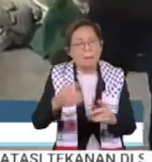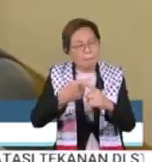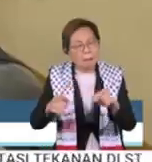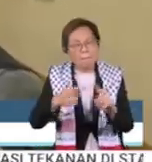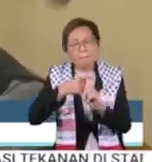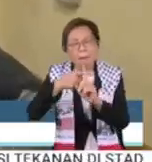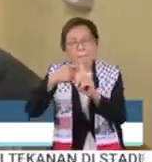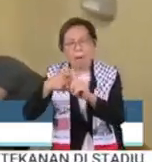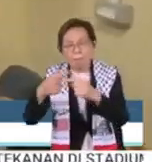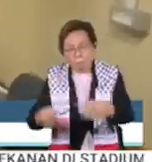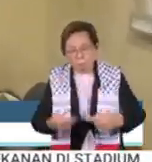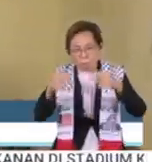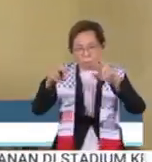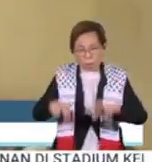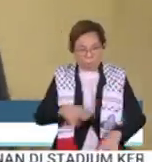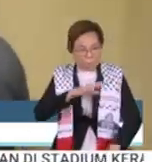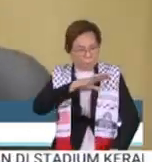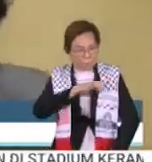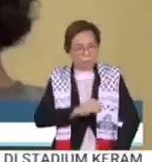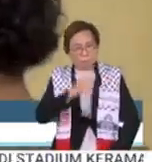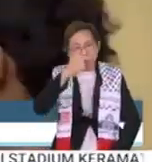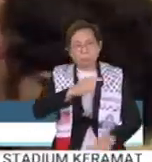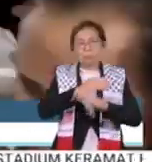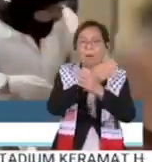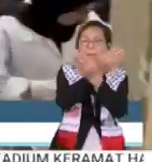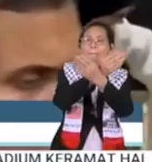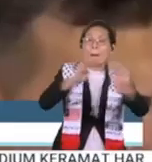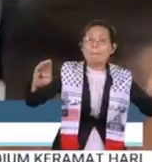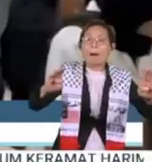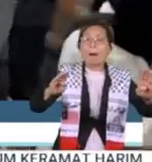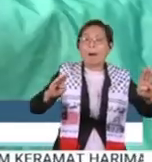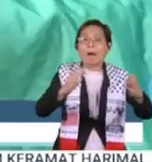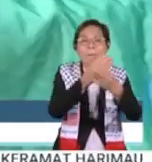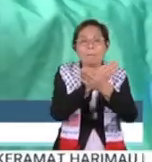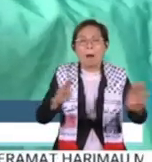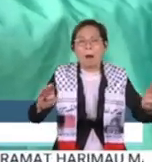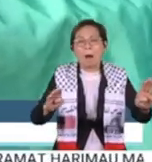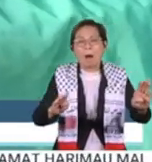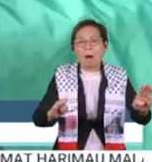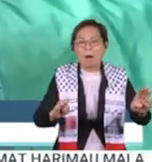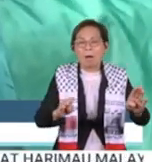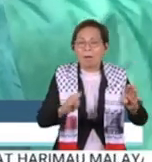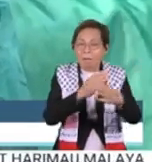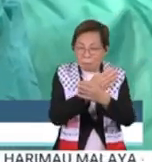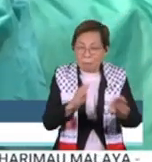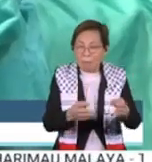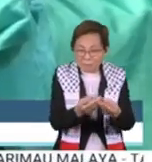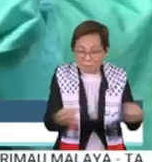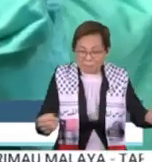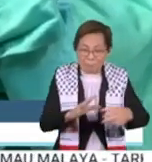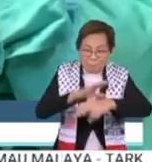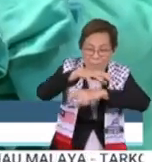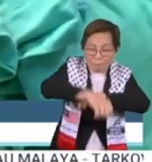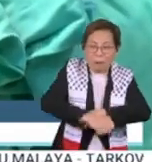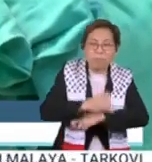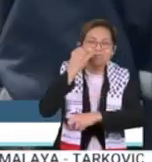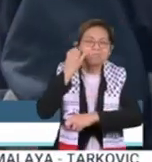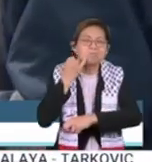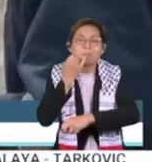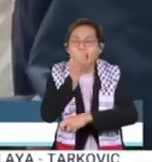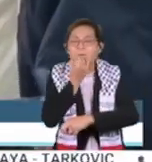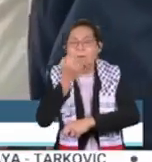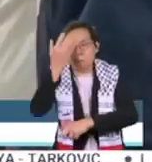optimis perjuangan rakyat Palestin untuk membebaskan tanah air mereka dari cengkaman rejim Zionis pasti